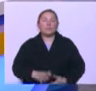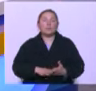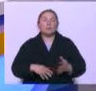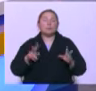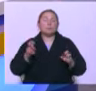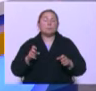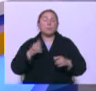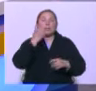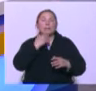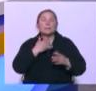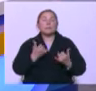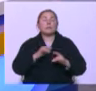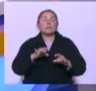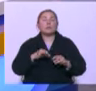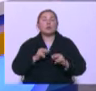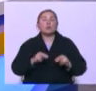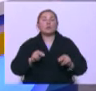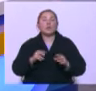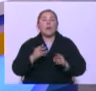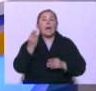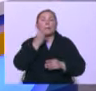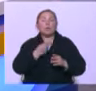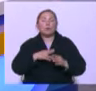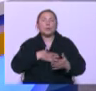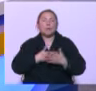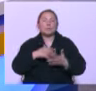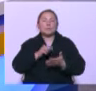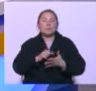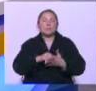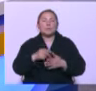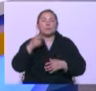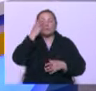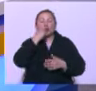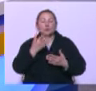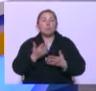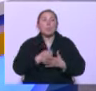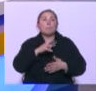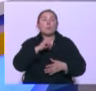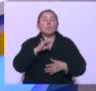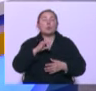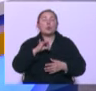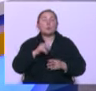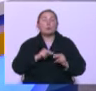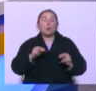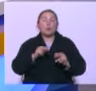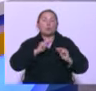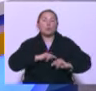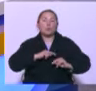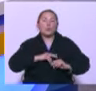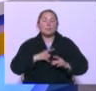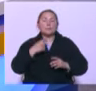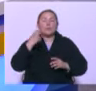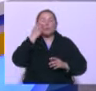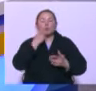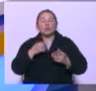Продолжая тему благодеяний, расскажем об учительнице из Актау, которая активно занимается утилизацией мусора. Мирамгуль Тунгатарова, педагог труда, из бытовых